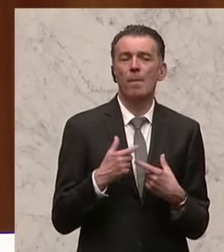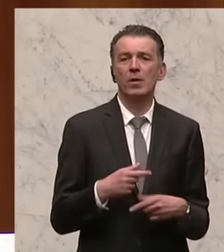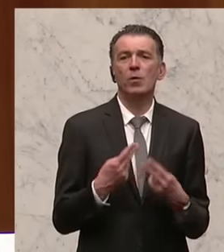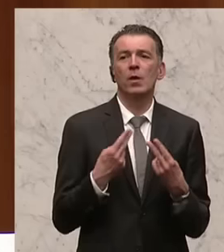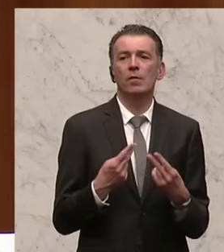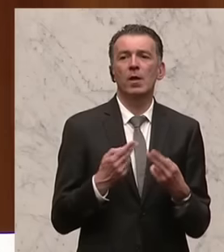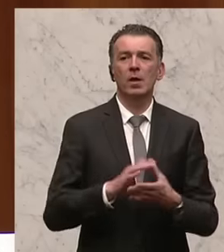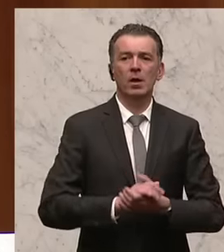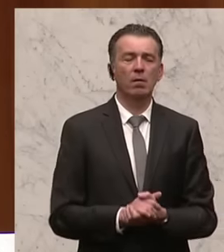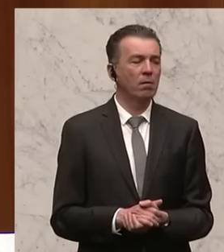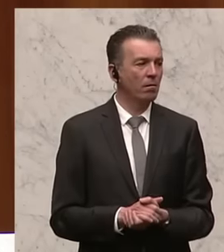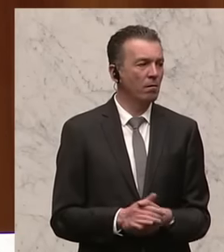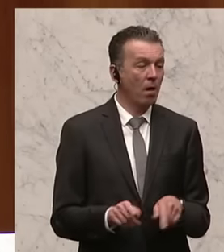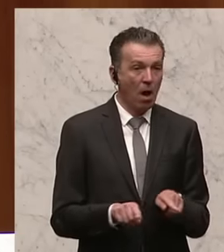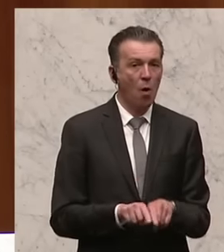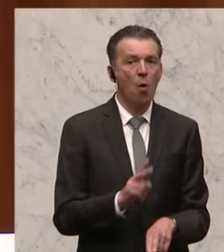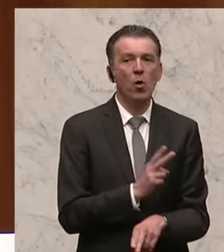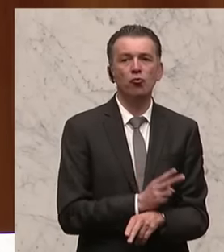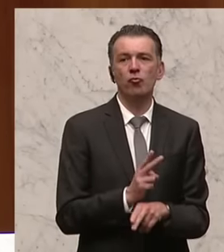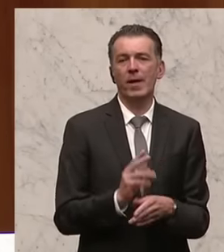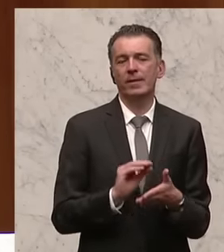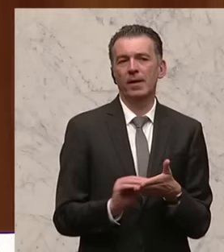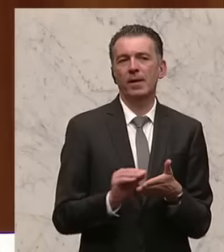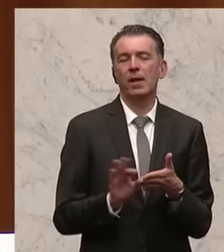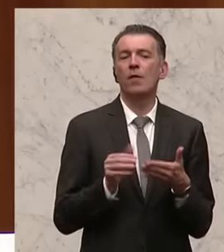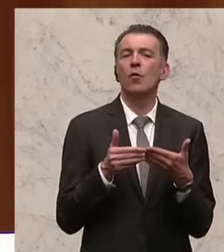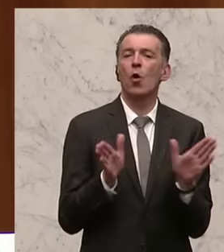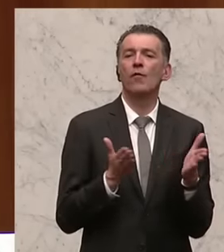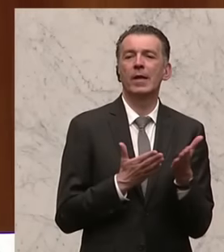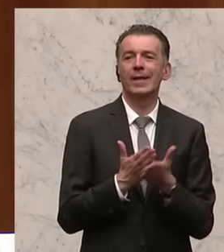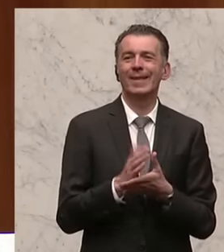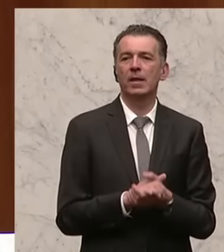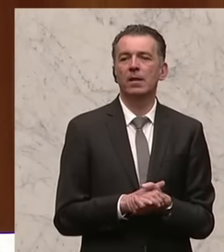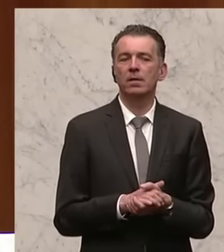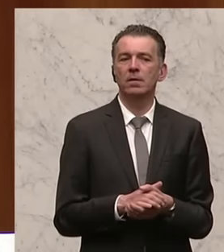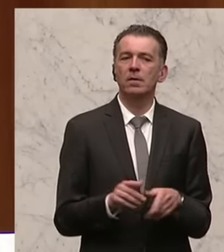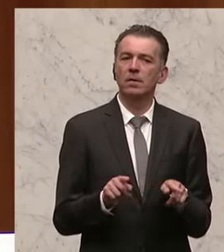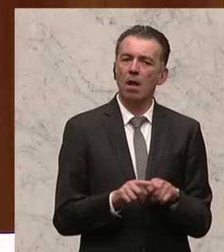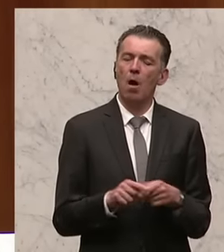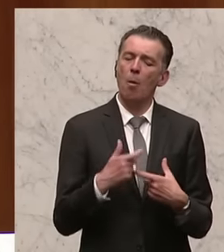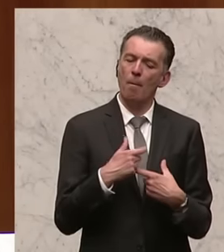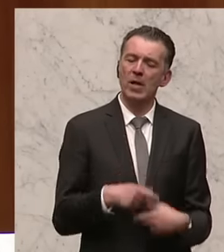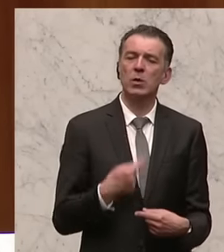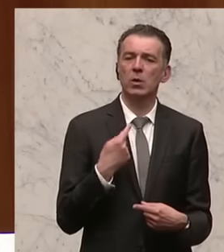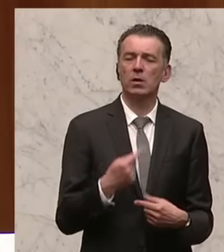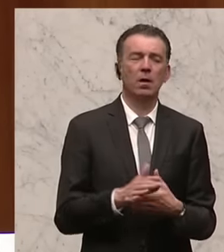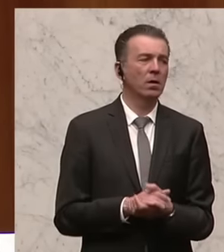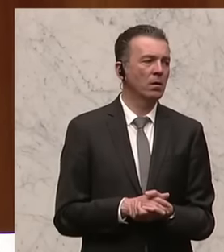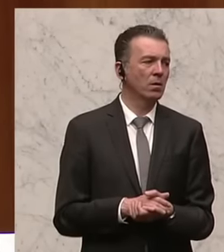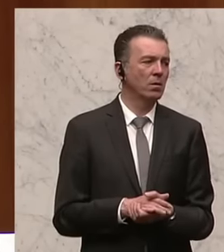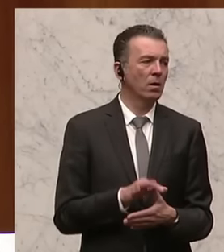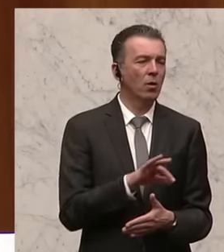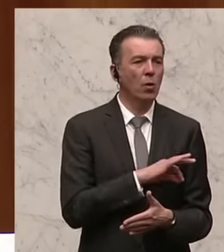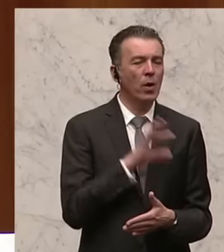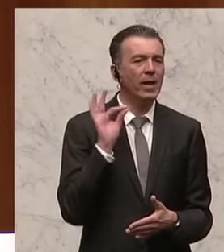Anliegen, auch als Staatssekretärin für den öffentlichen Dienst, auch persönliche Worte an